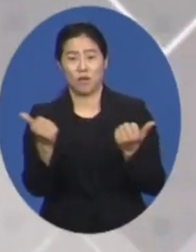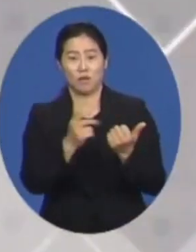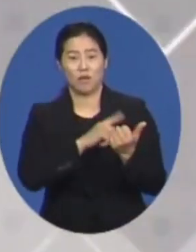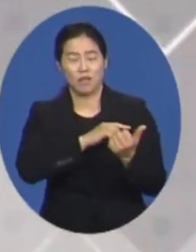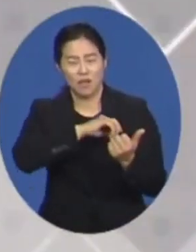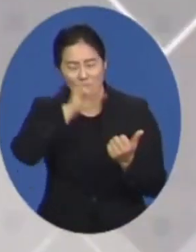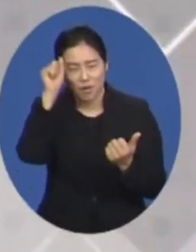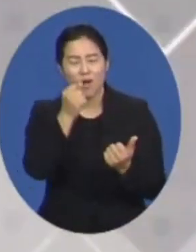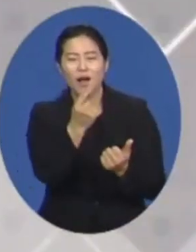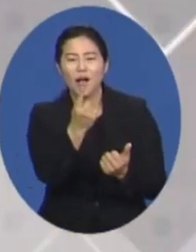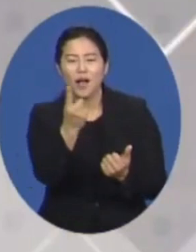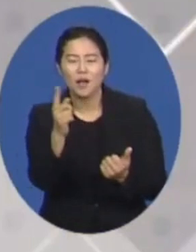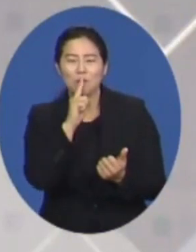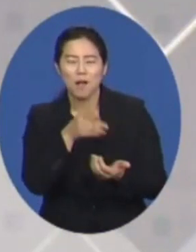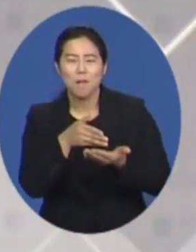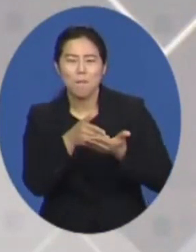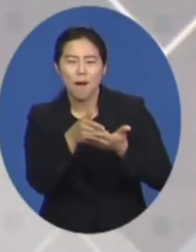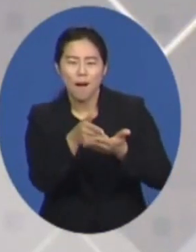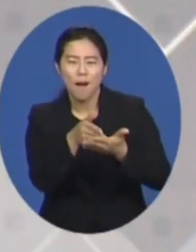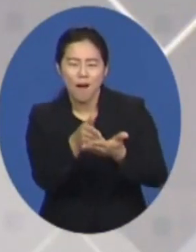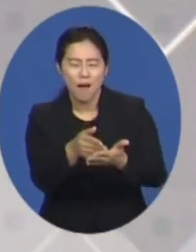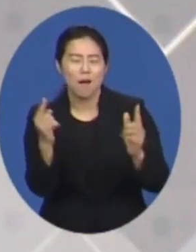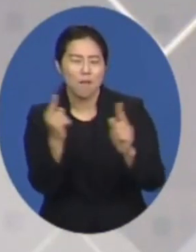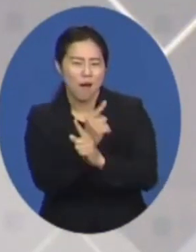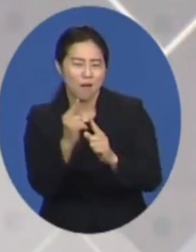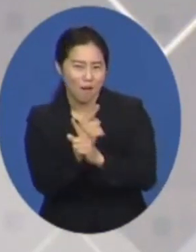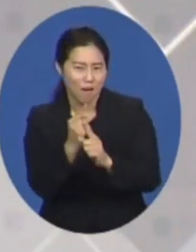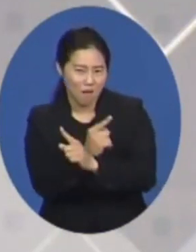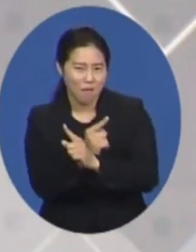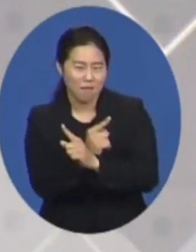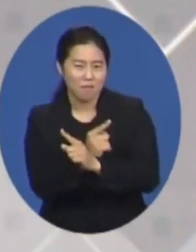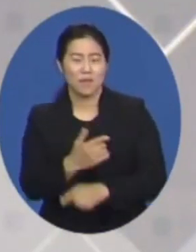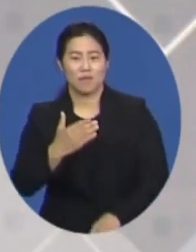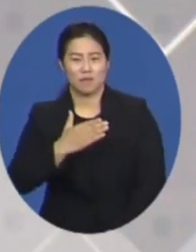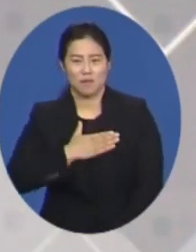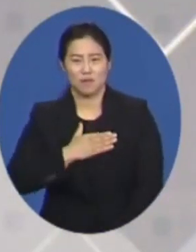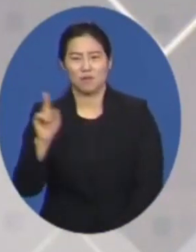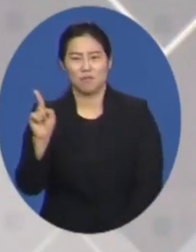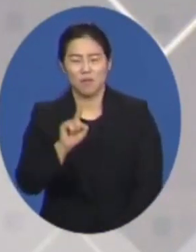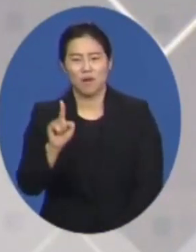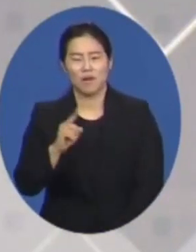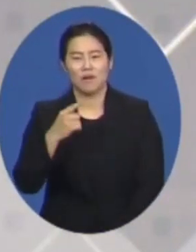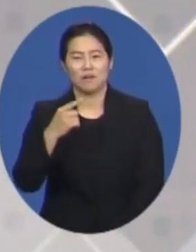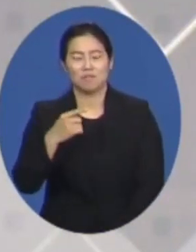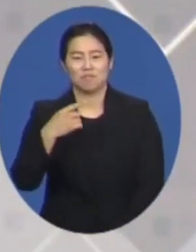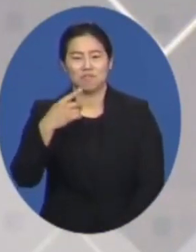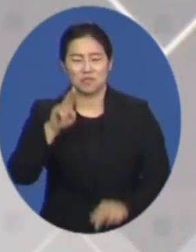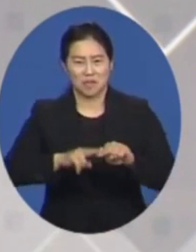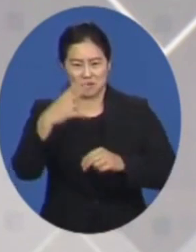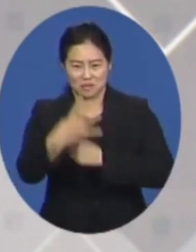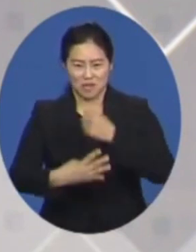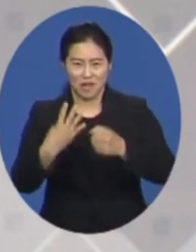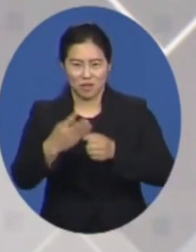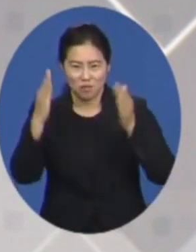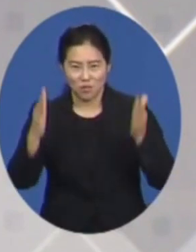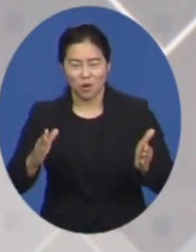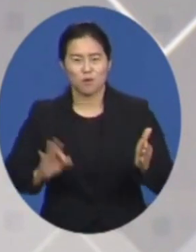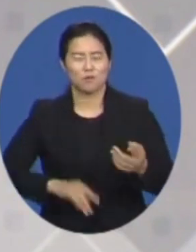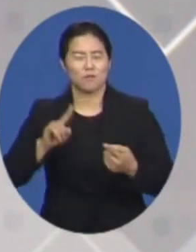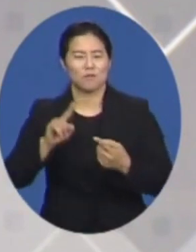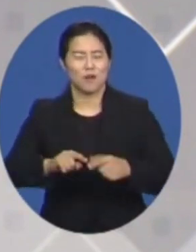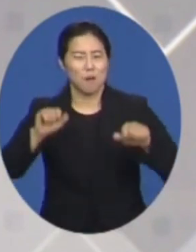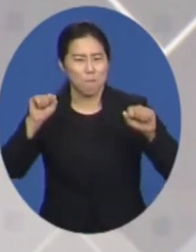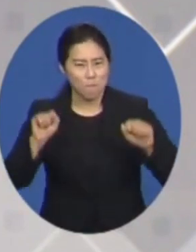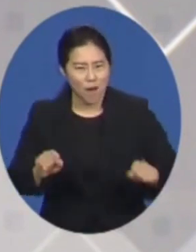하나라 바라나 여 바꿔보겠습니다 지어 7번 현지 섬은 인지 4년 동안 절대 오지를 떨어지지